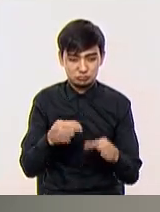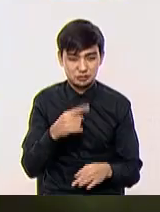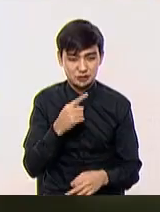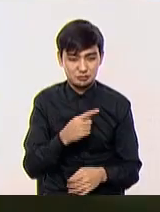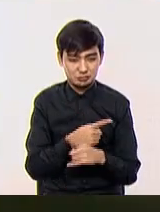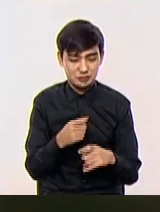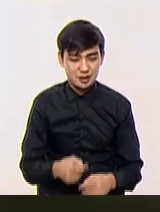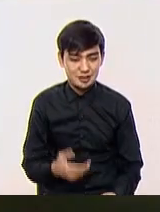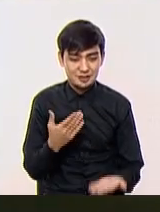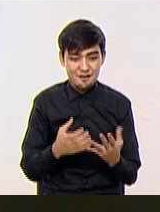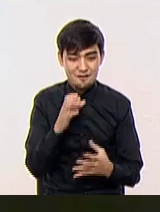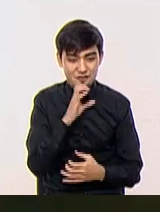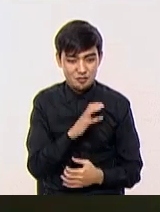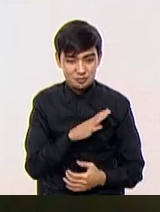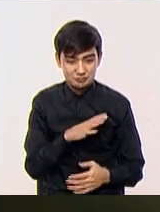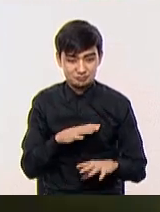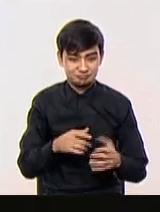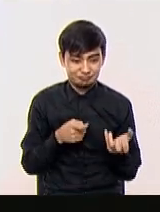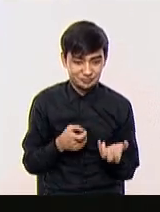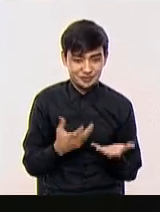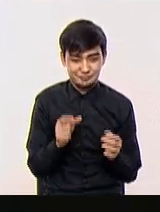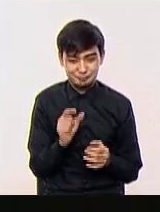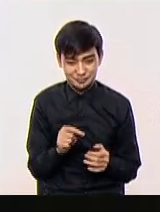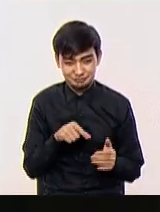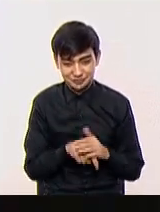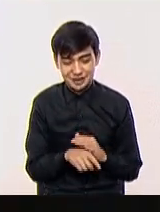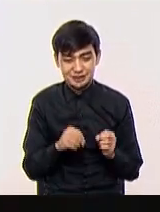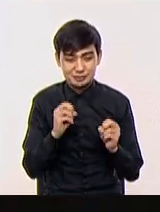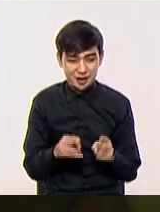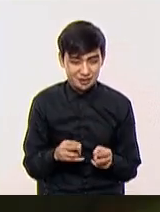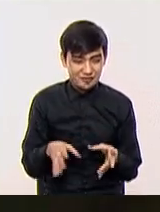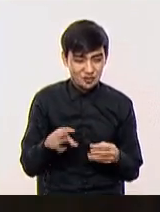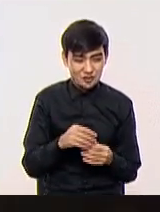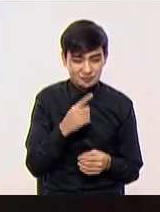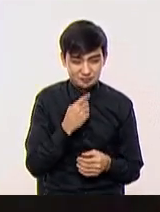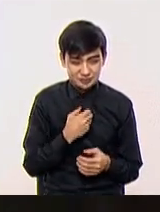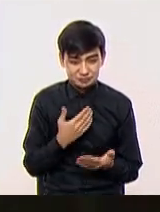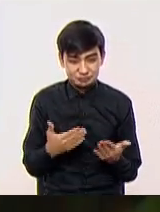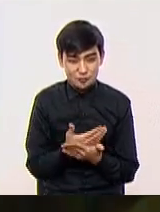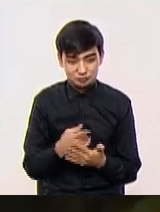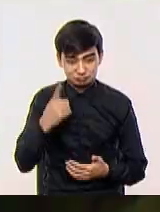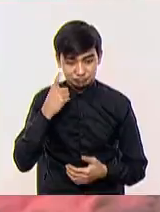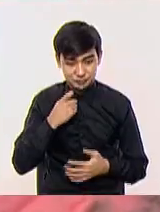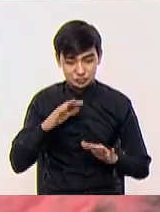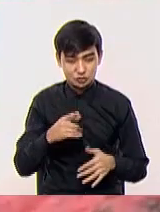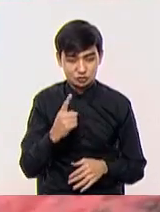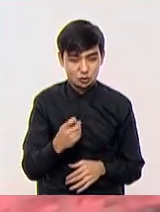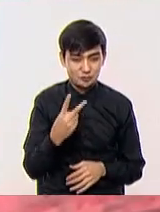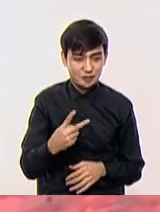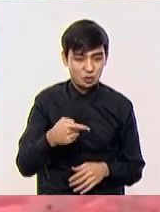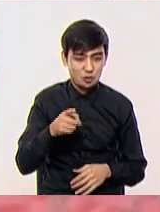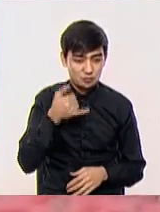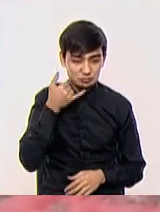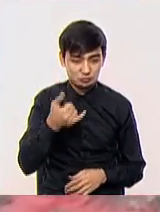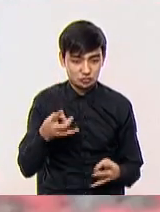мәлімдеді. Егер ұрланған қару жарақ, оқ дәрілер және арнайы құралдар туралы ақпарат білетін болсаңыз, 102-ге